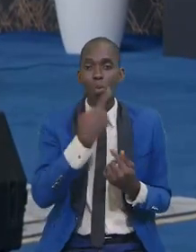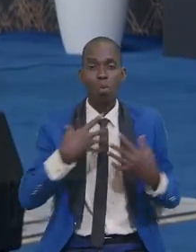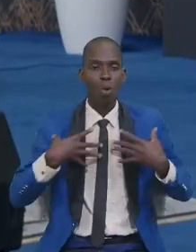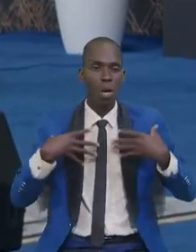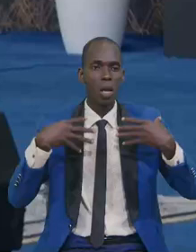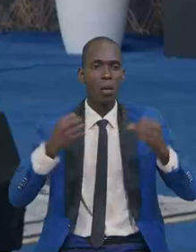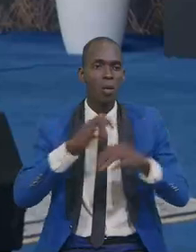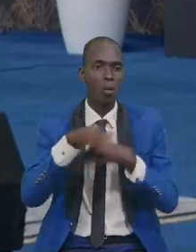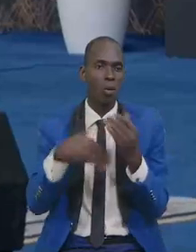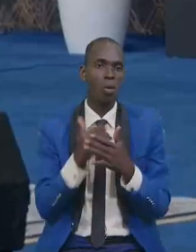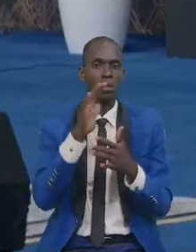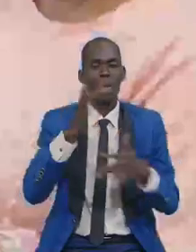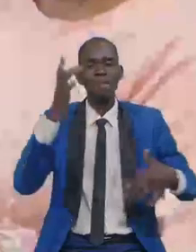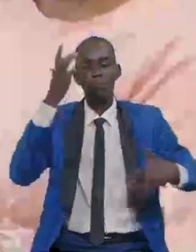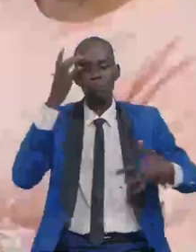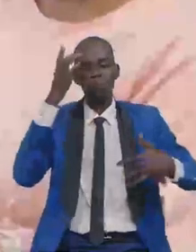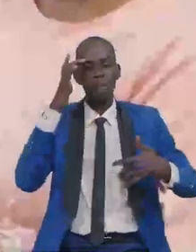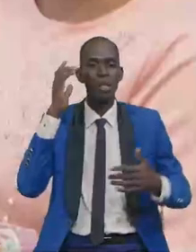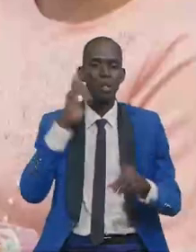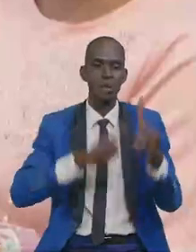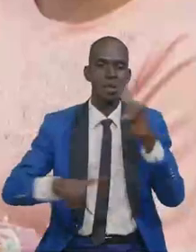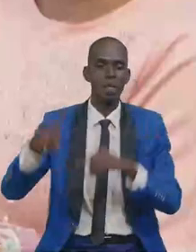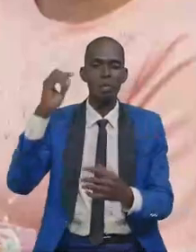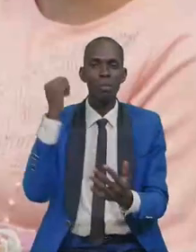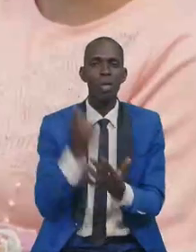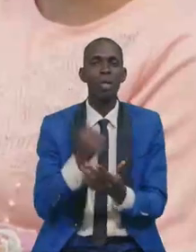guérit toutes tes maladies. Amen.